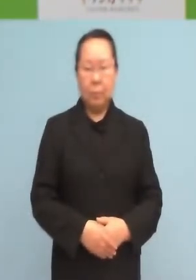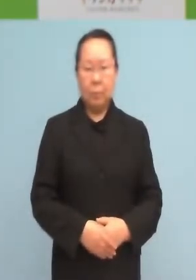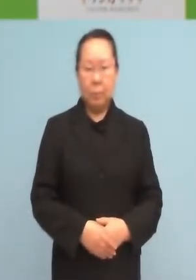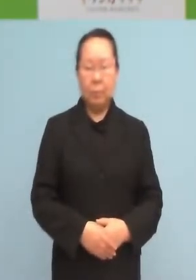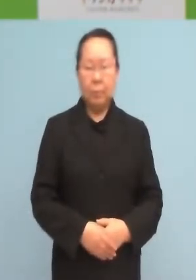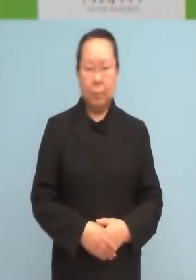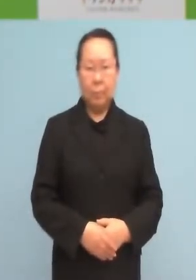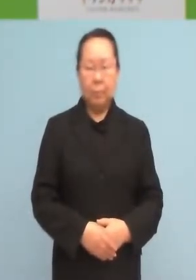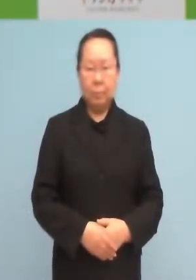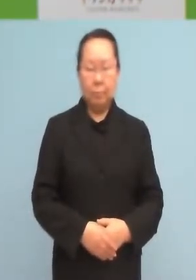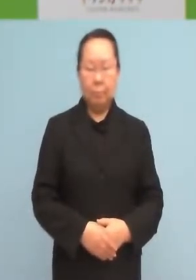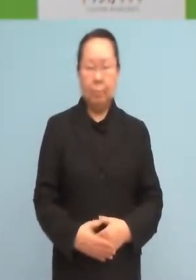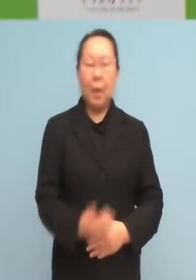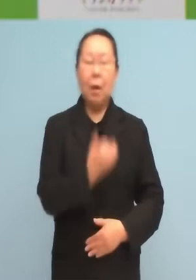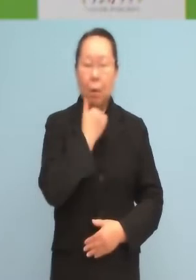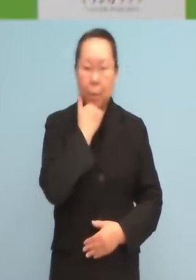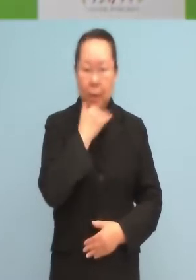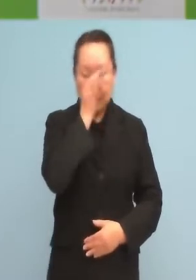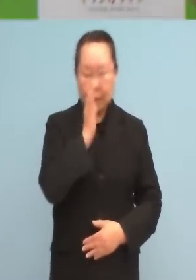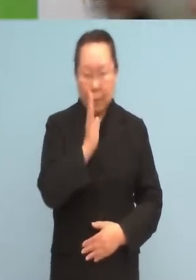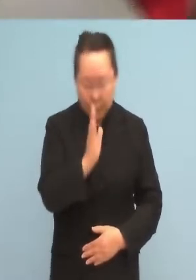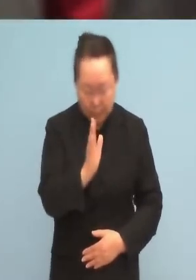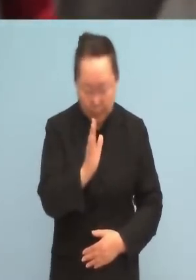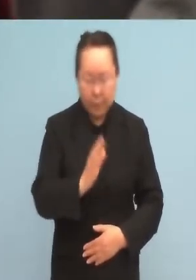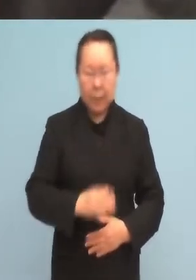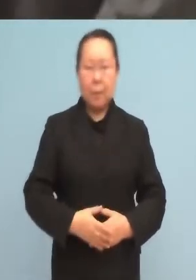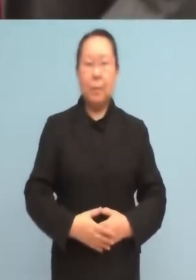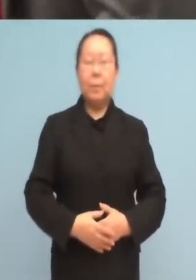失礼します。 すいません、お待たせしました。